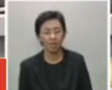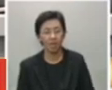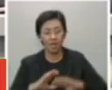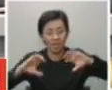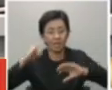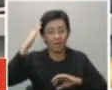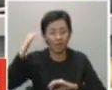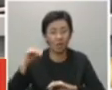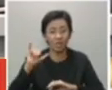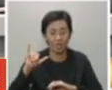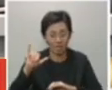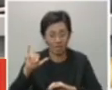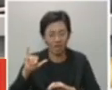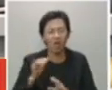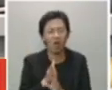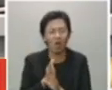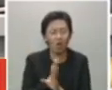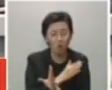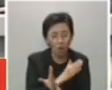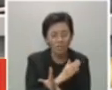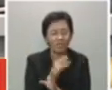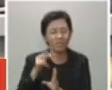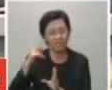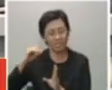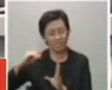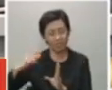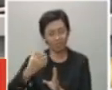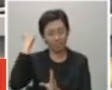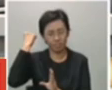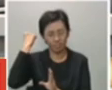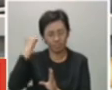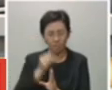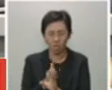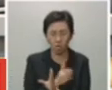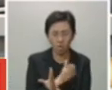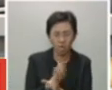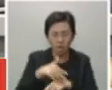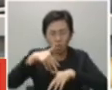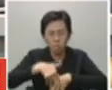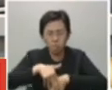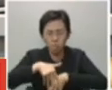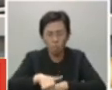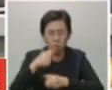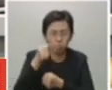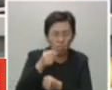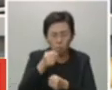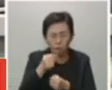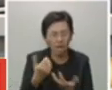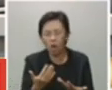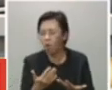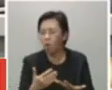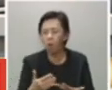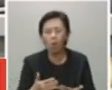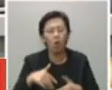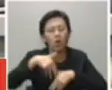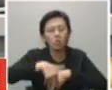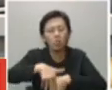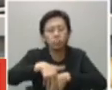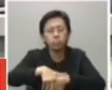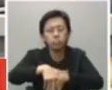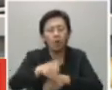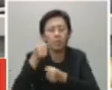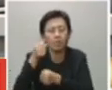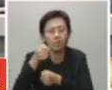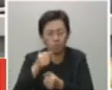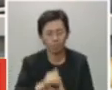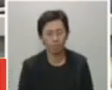ประหารมันก็มีเหตุการณ์ไม่สงบขึ้นมีการเดินขบวนมีการชัตดาวน์แบงคอกท่าน